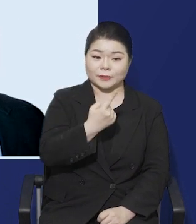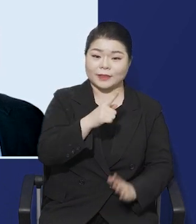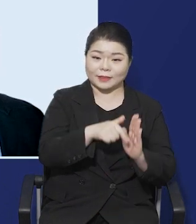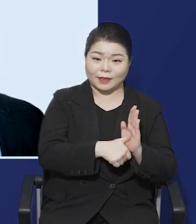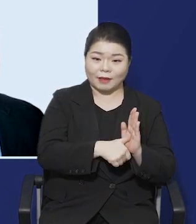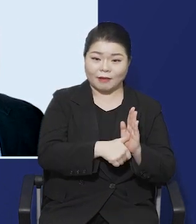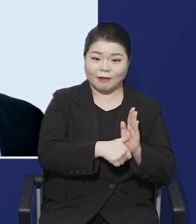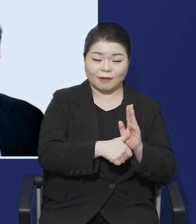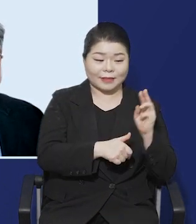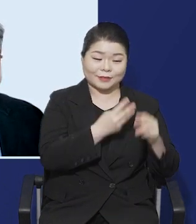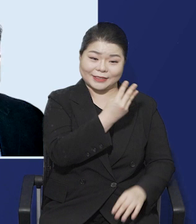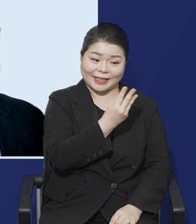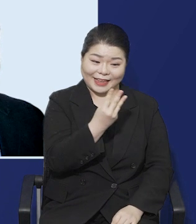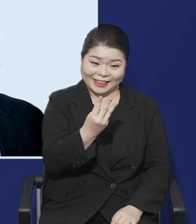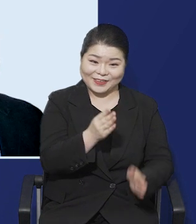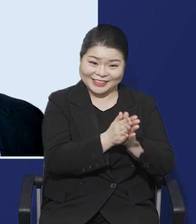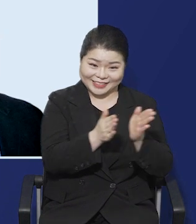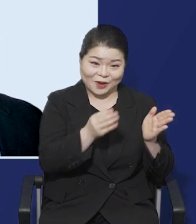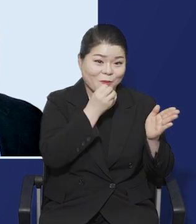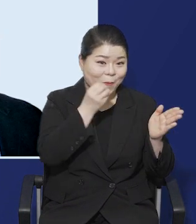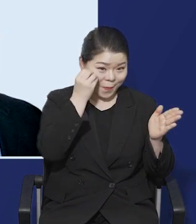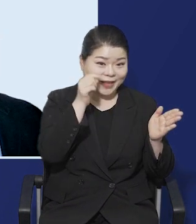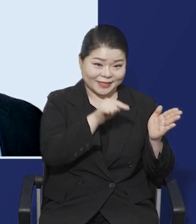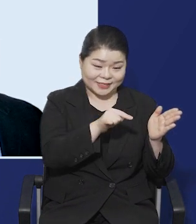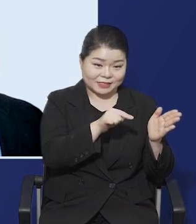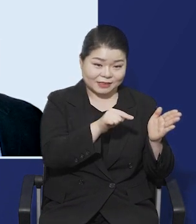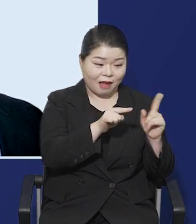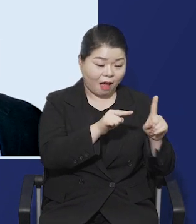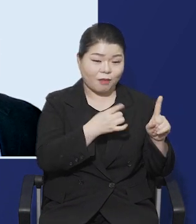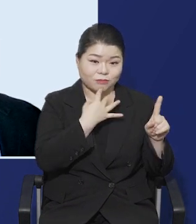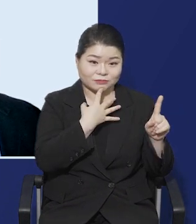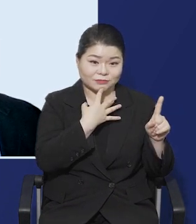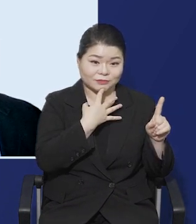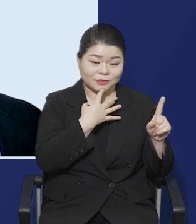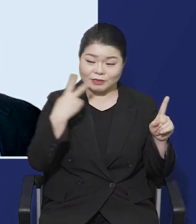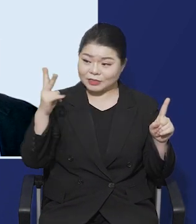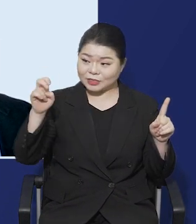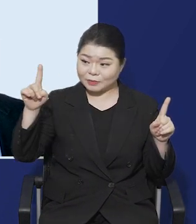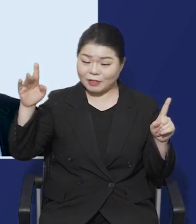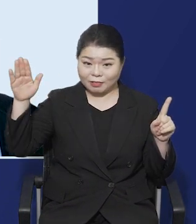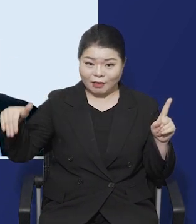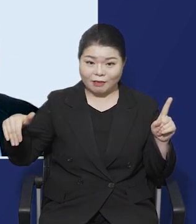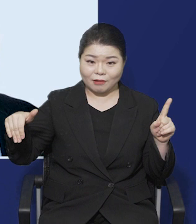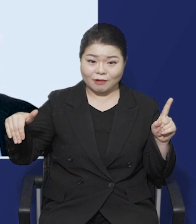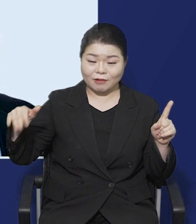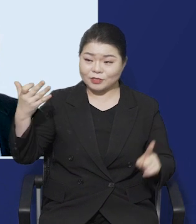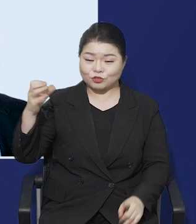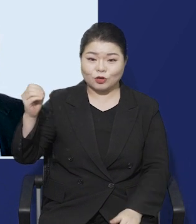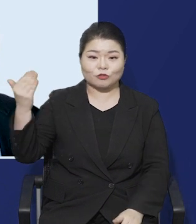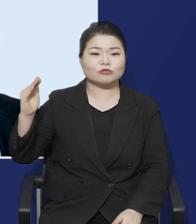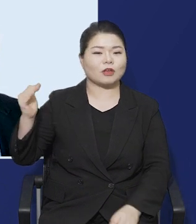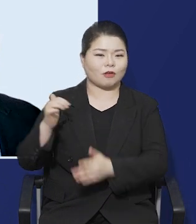1991년도에 따따따로 우리가 잘 알고 있는 그런 월드와이드웹 한 개에서 2021년도에 보면 19억 9천